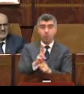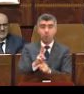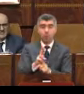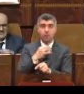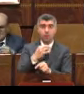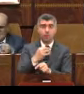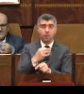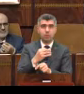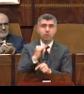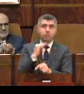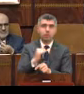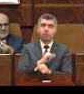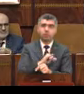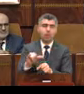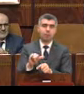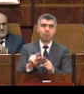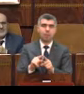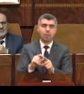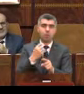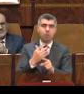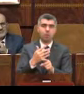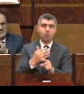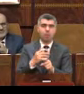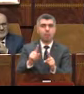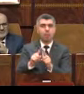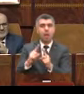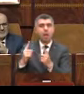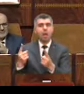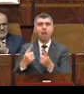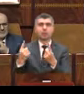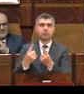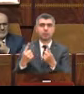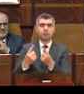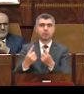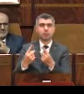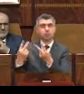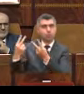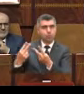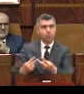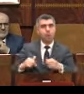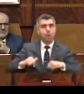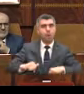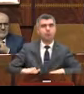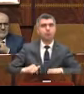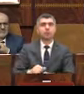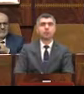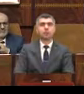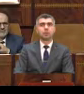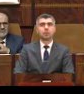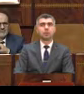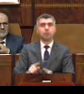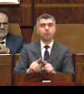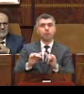تبقى، خاصة في هذه الفترة المتبقية، ونرجعوا للوضع العادي باش نستدعوا جميع الوزراء. وبالمناسبة نديروا واحد